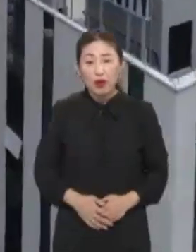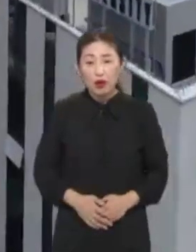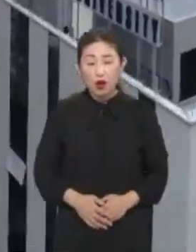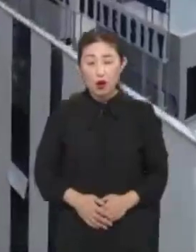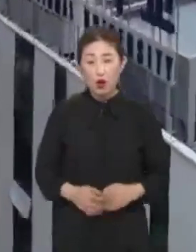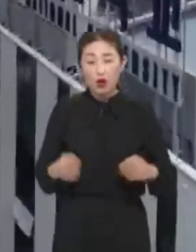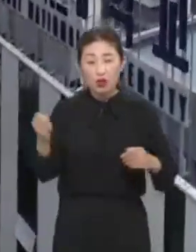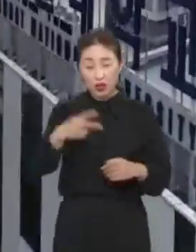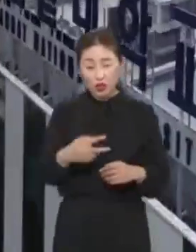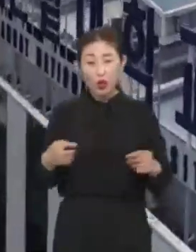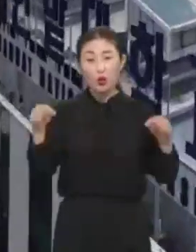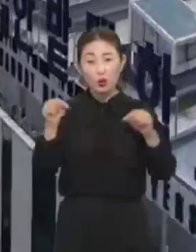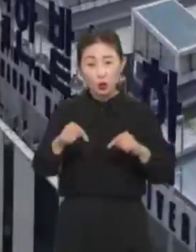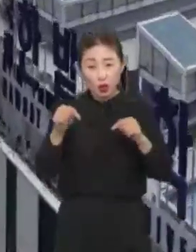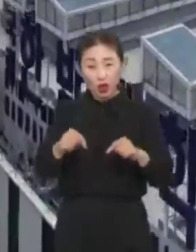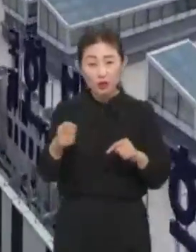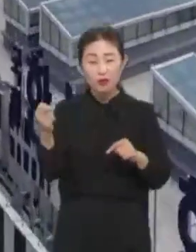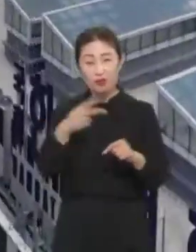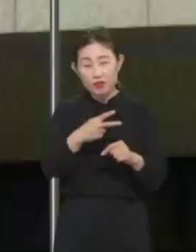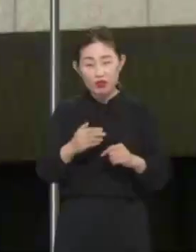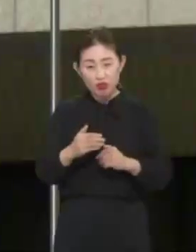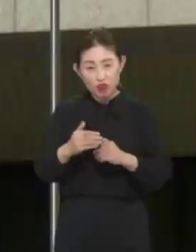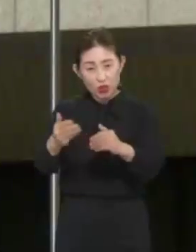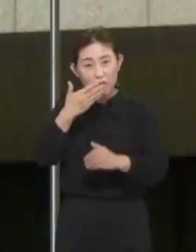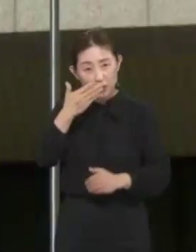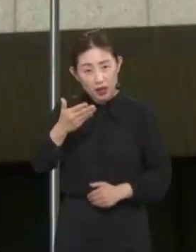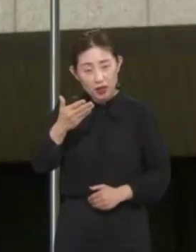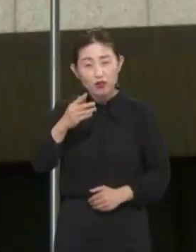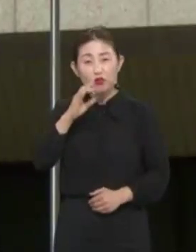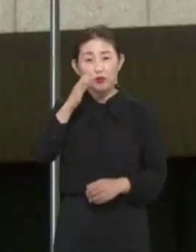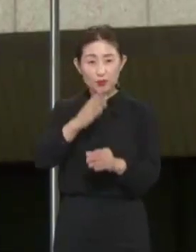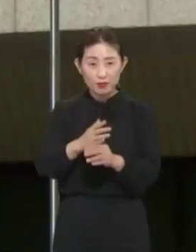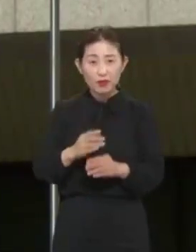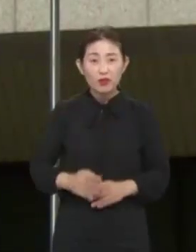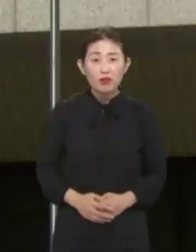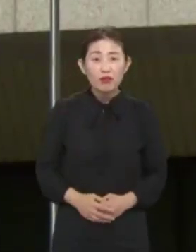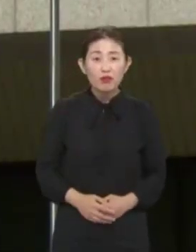통합의 물꼬가 다시 트일지 주목됩니다. TJB 이수복입니다.